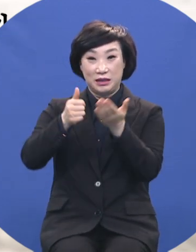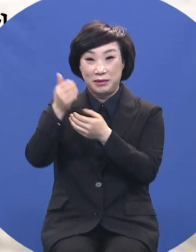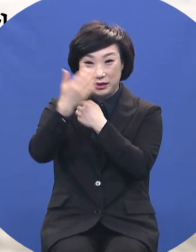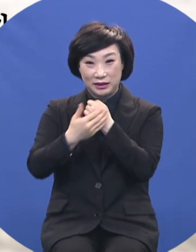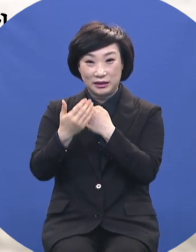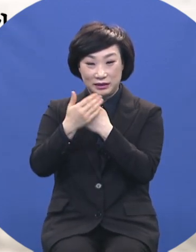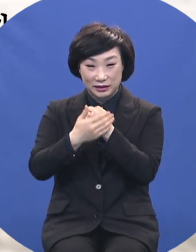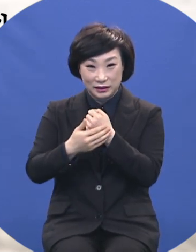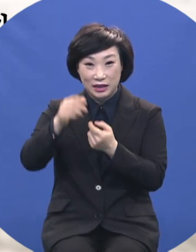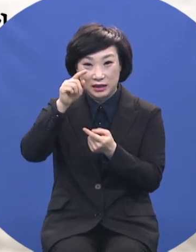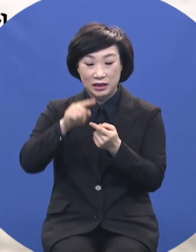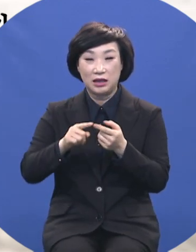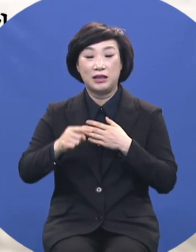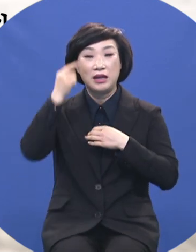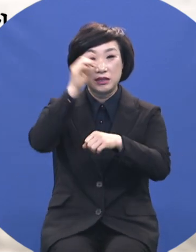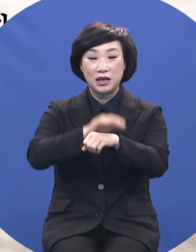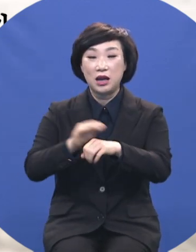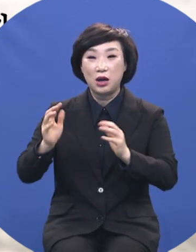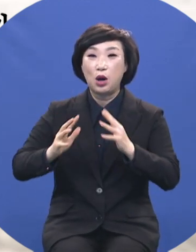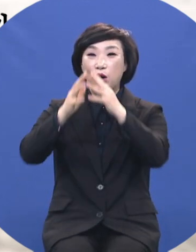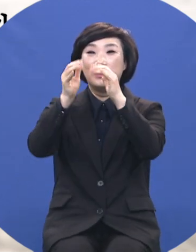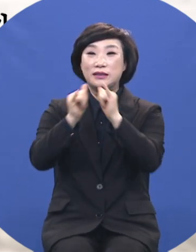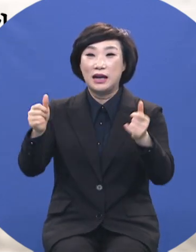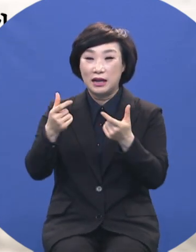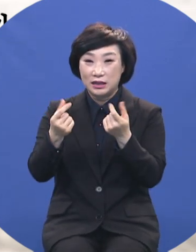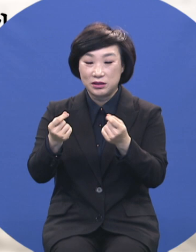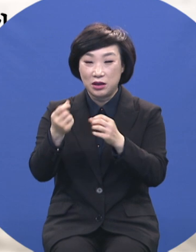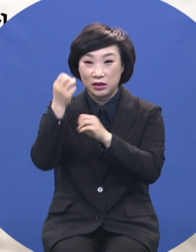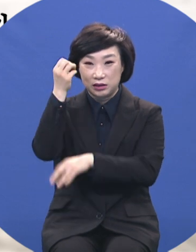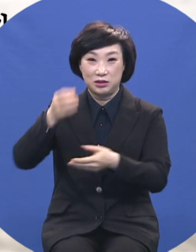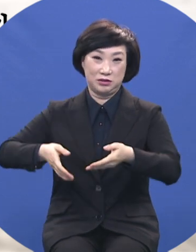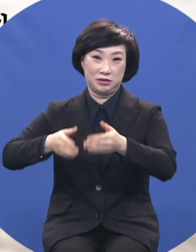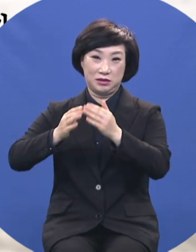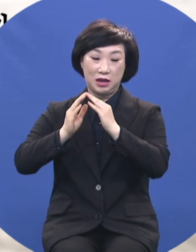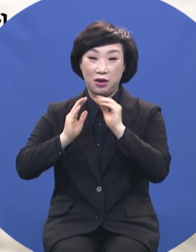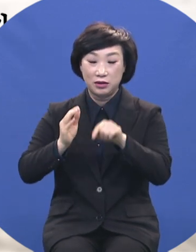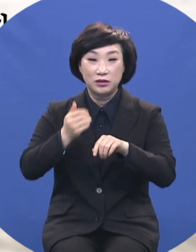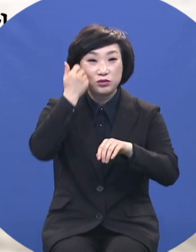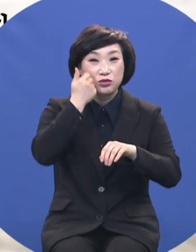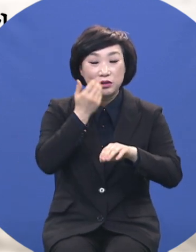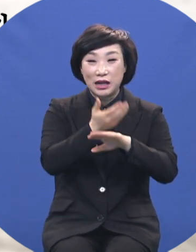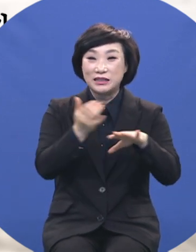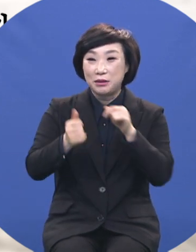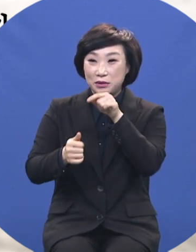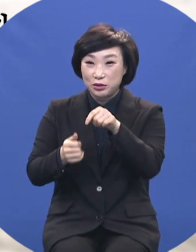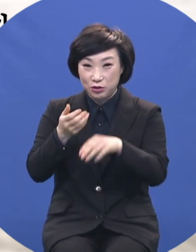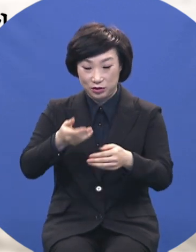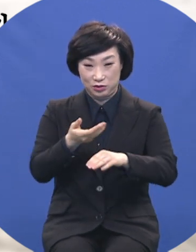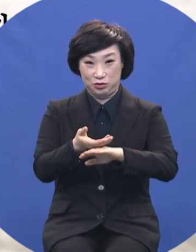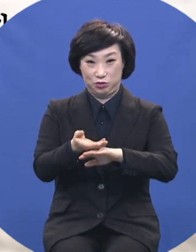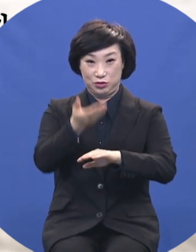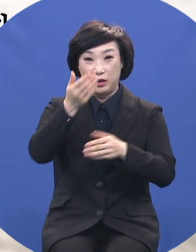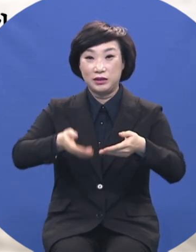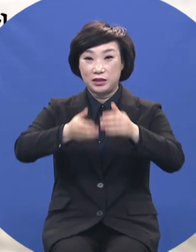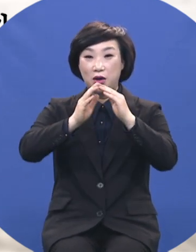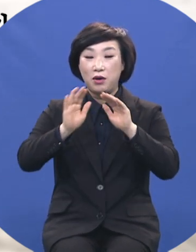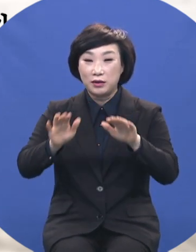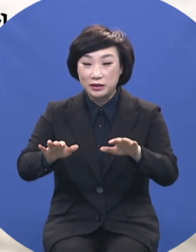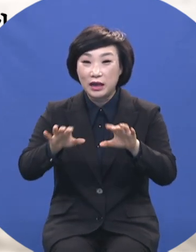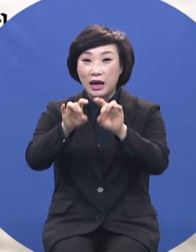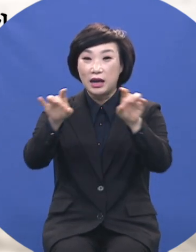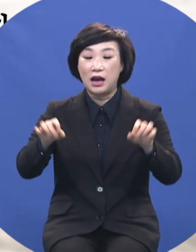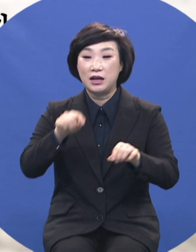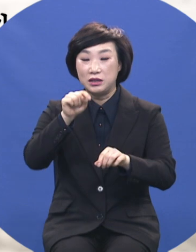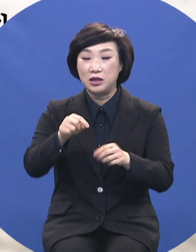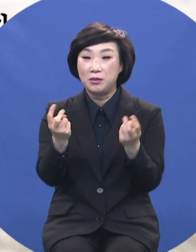은혜를 따라 내가 지혜로운 건축자와 같이 터를 닦아두매 다른 이가 그 위에 세우나 그러나 각각 어떻게